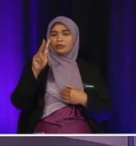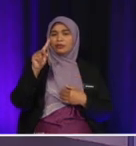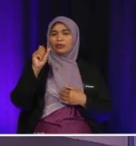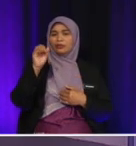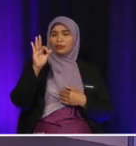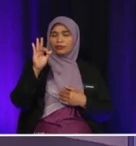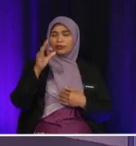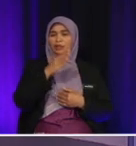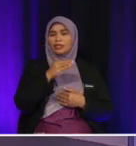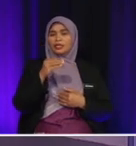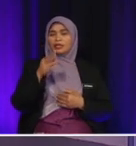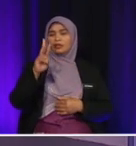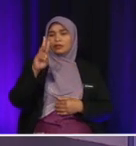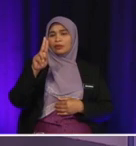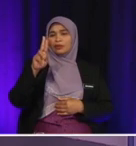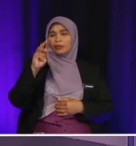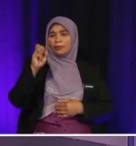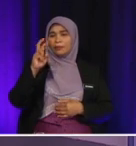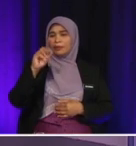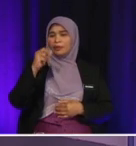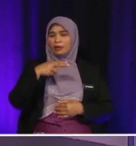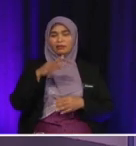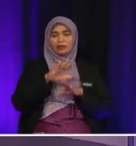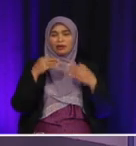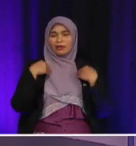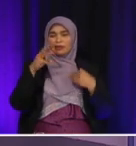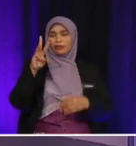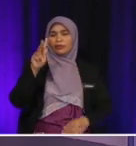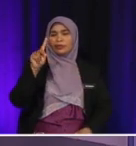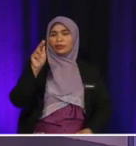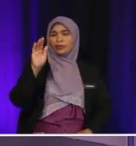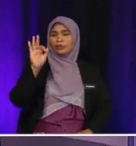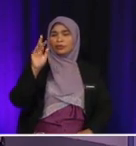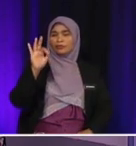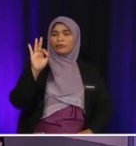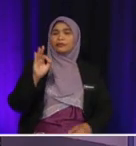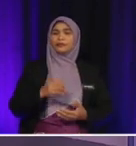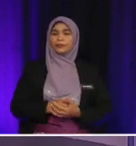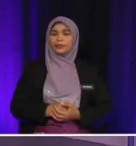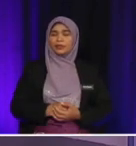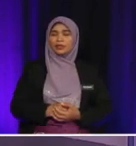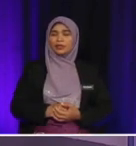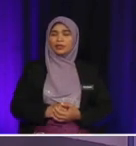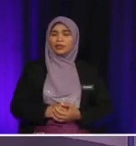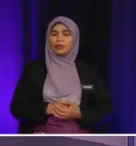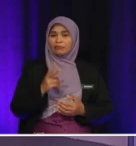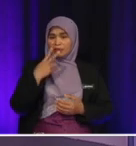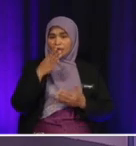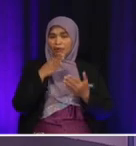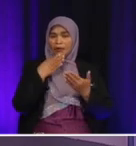pastikan anda buatkan kolum untuk memudahkan Anda menjawab seterusnya Cuba kita lihat hikmah ya